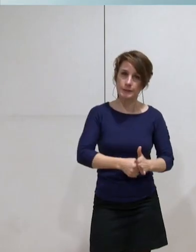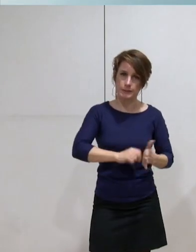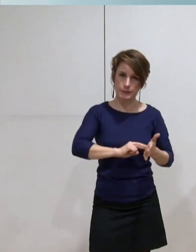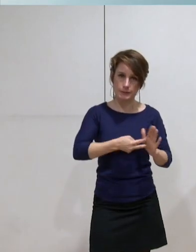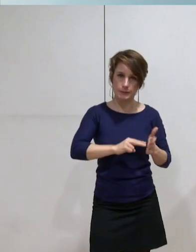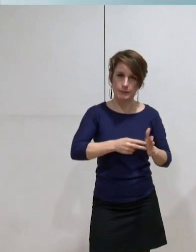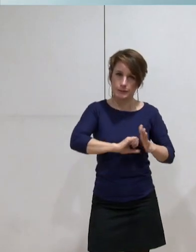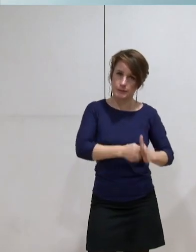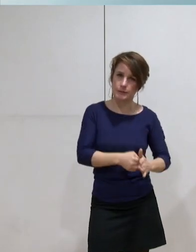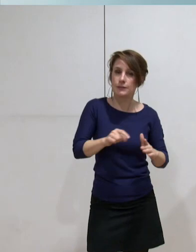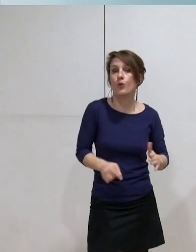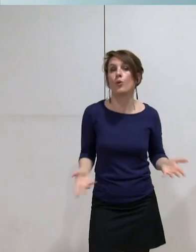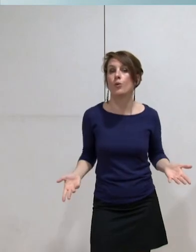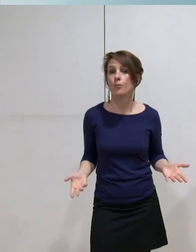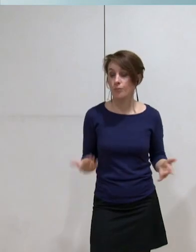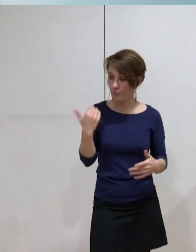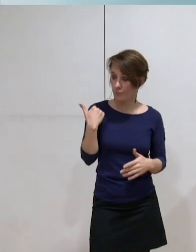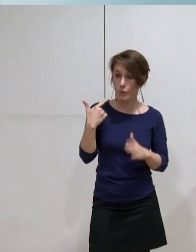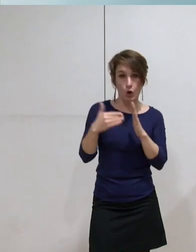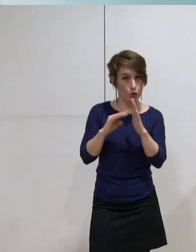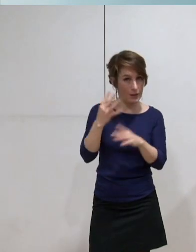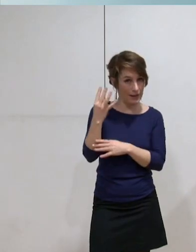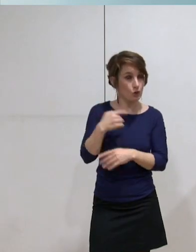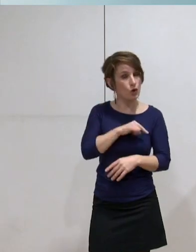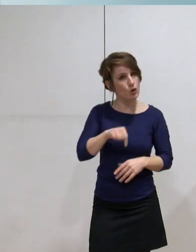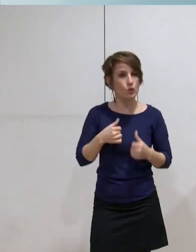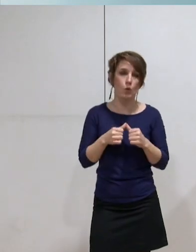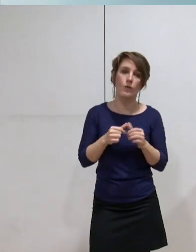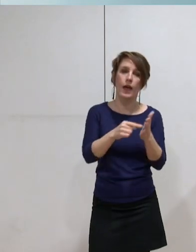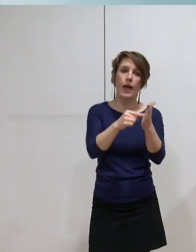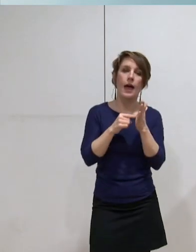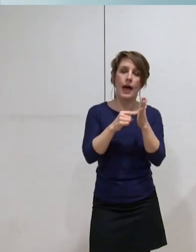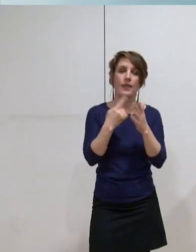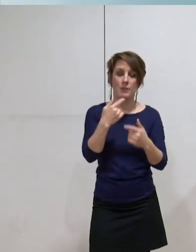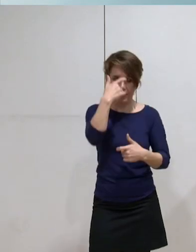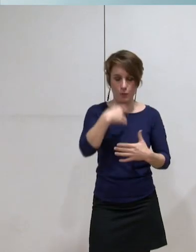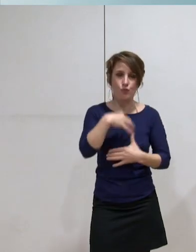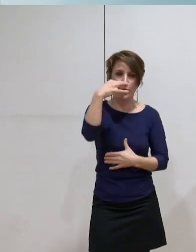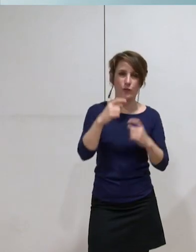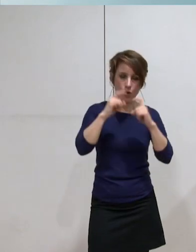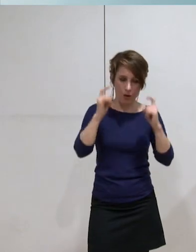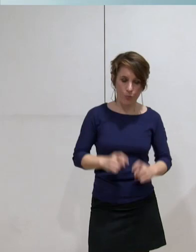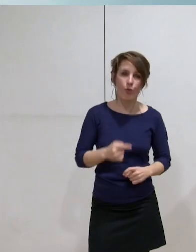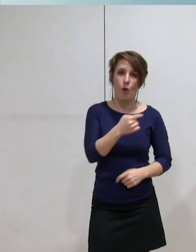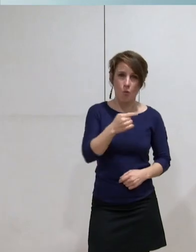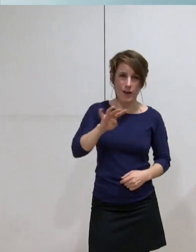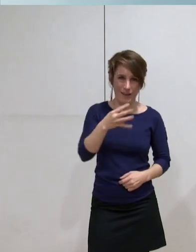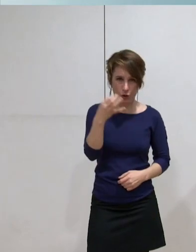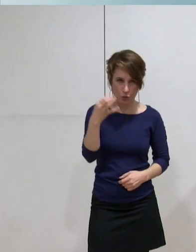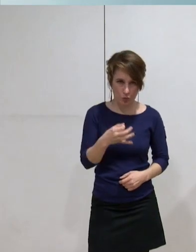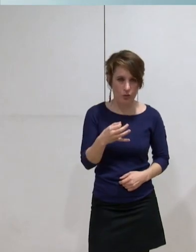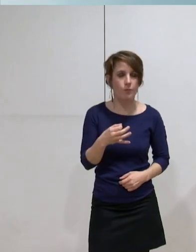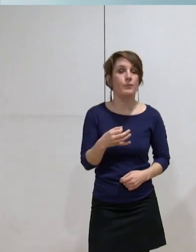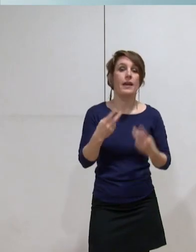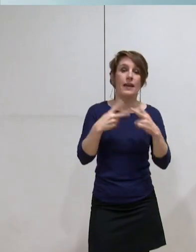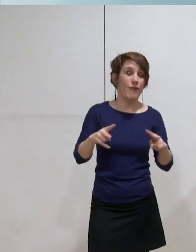nécessaire après avoir dès 2014 baissé les indemnité des élus de 25 % après avoir réduit le train de